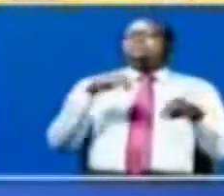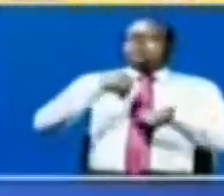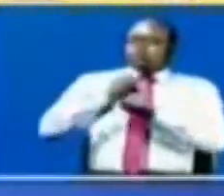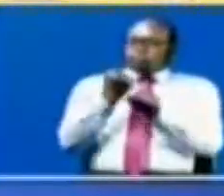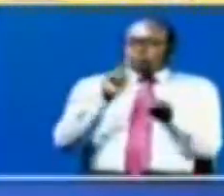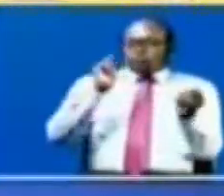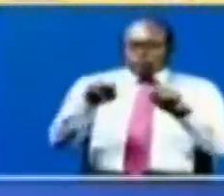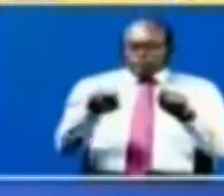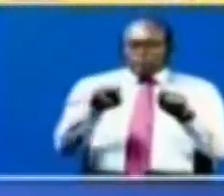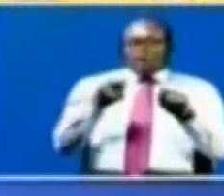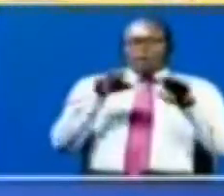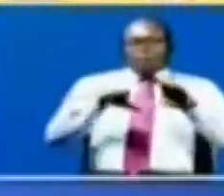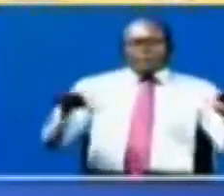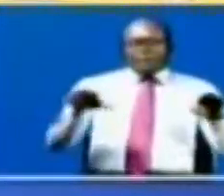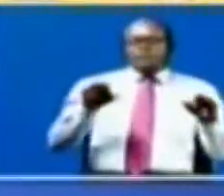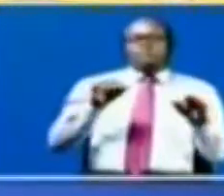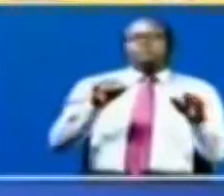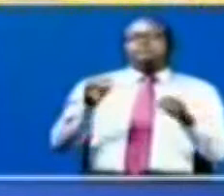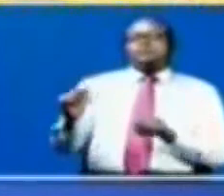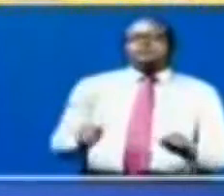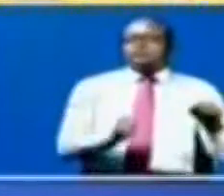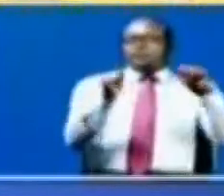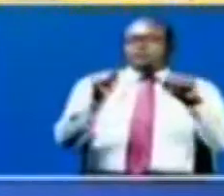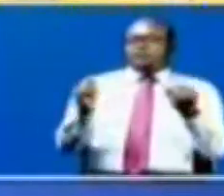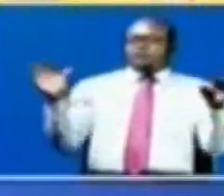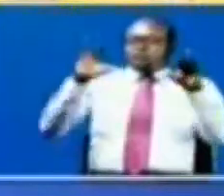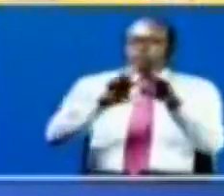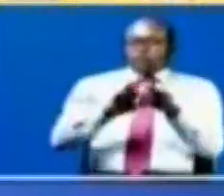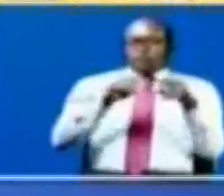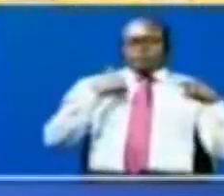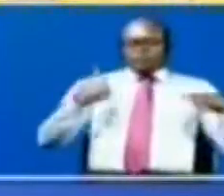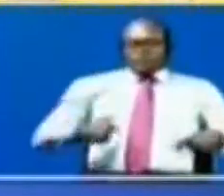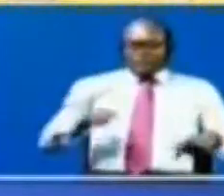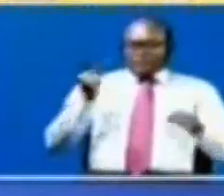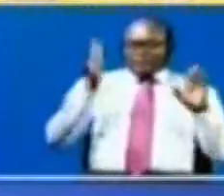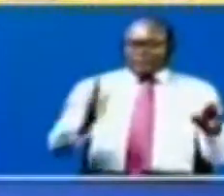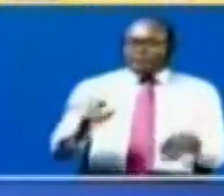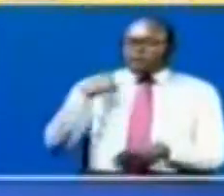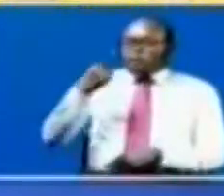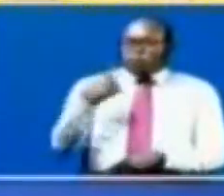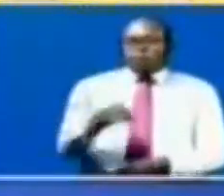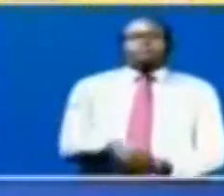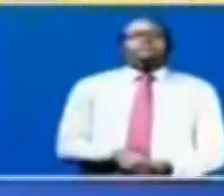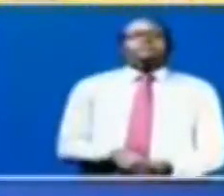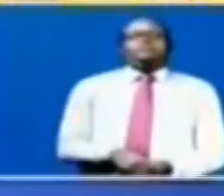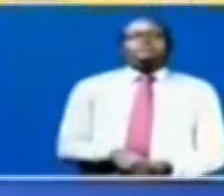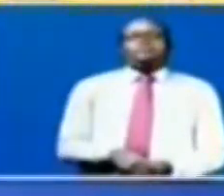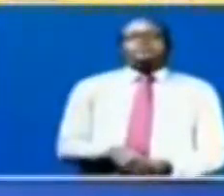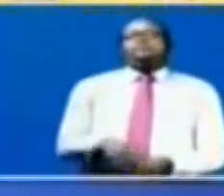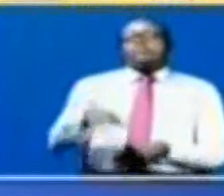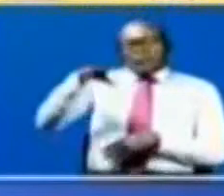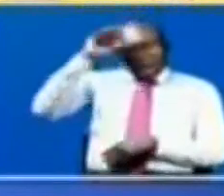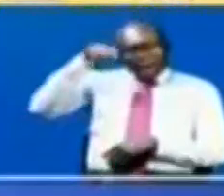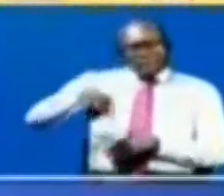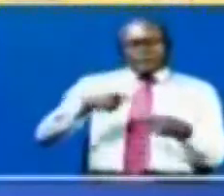strategies ama branding za bidhaa zetu ziingie katika lugha ya Kichina. Wale Wakenya ambao wameweza kuishi ama kusoma huku